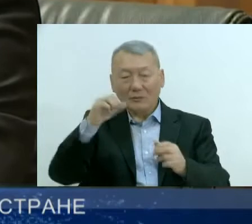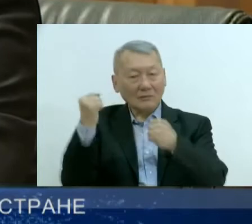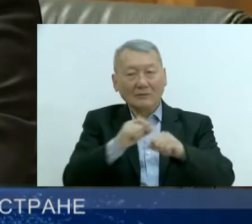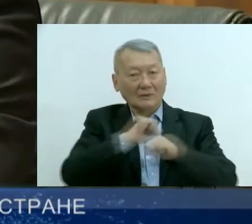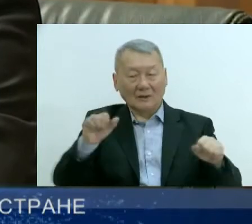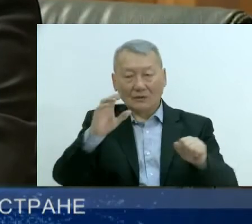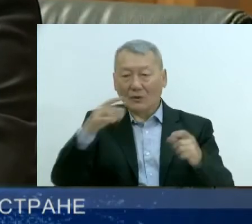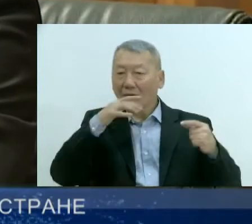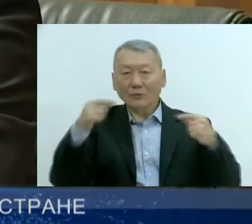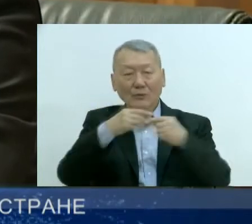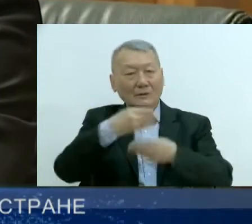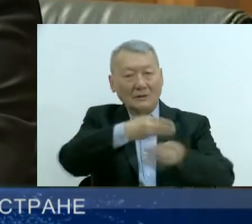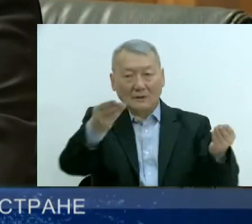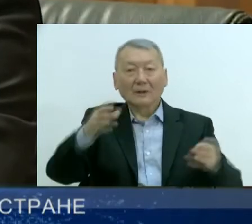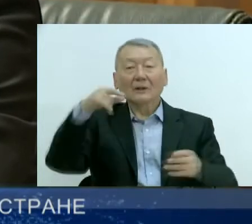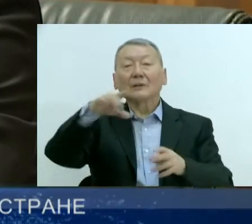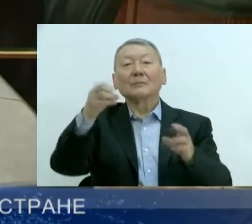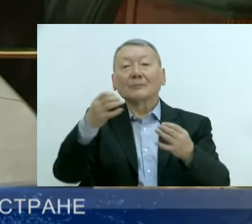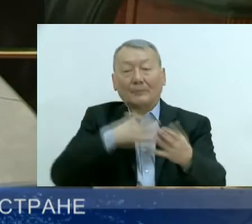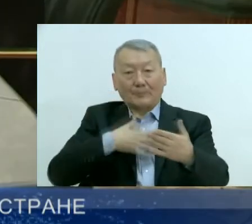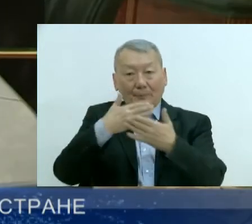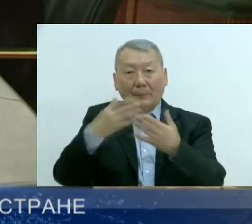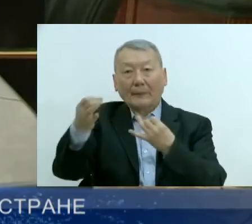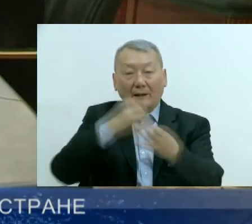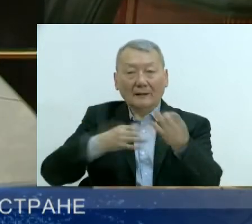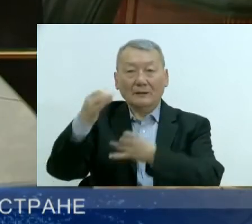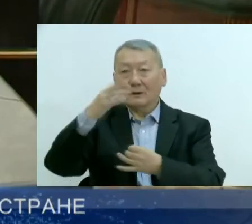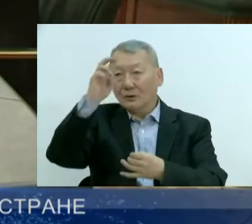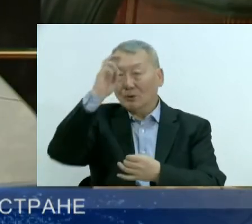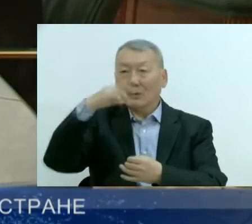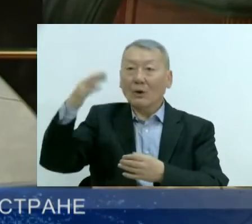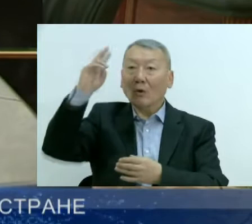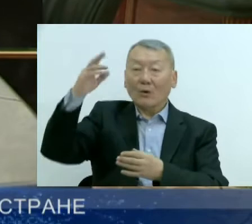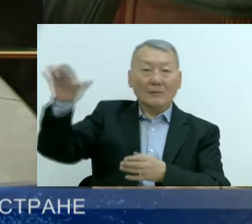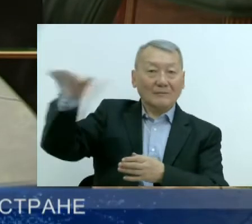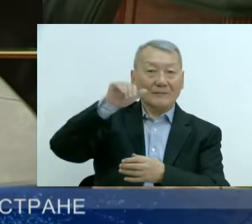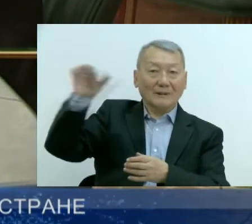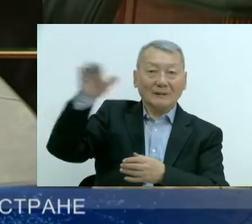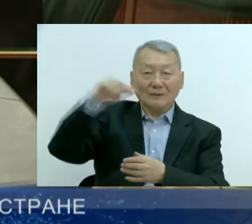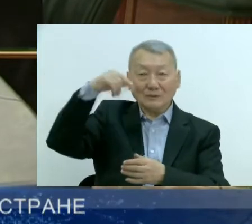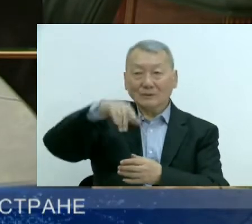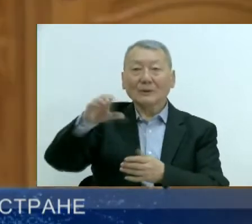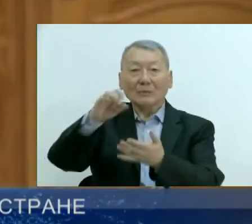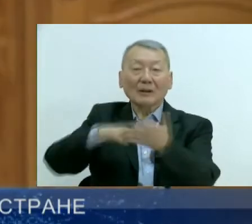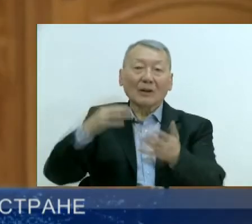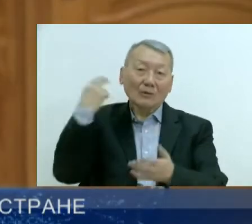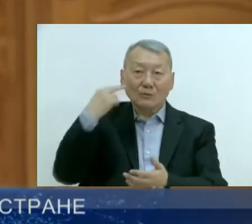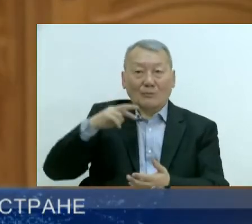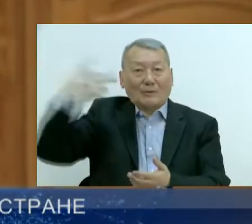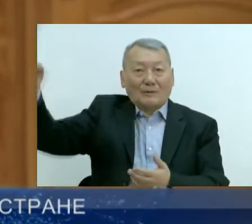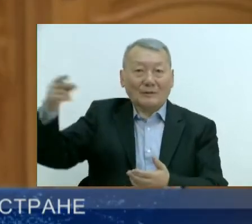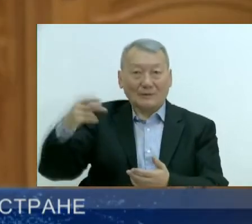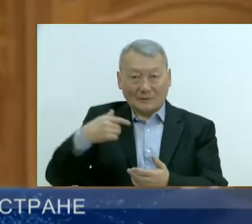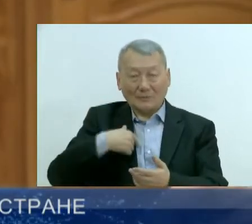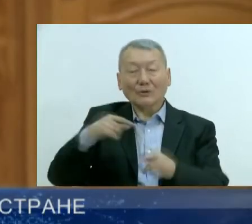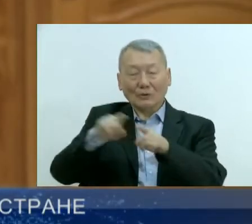быть. Он также отметил важность активизации переговорных процессов со странами-кредиторами по реструктуризации и продлению выплат по внешнему